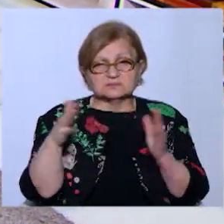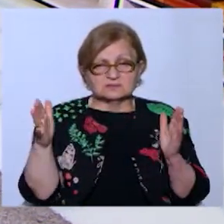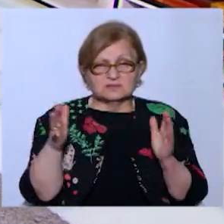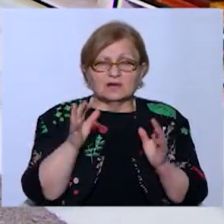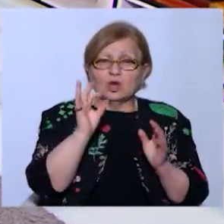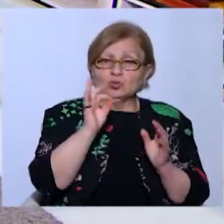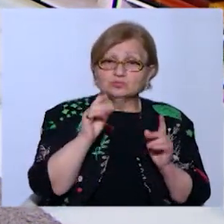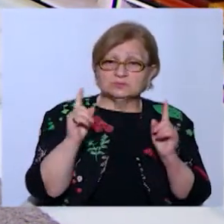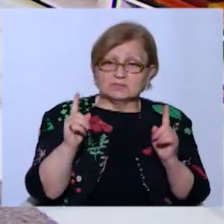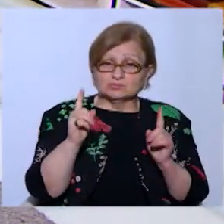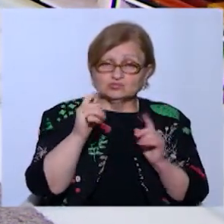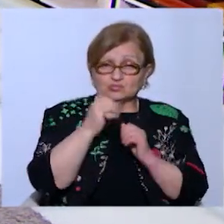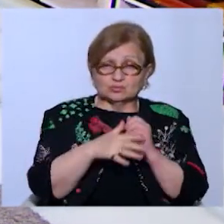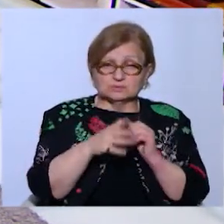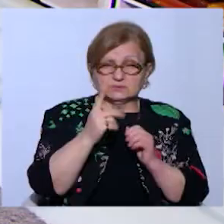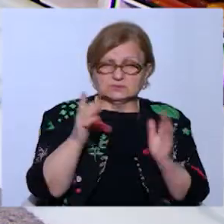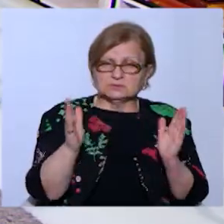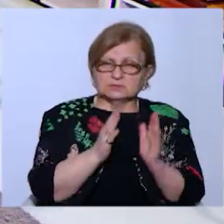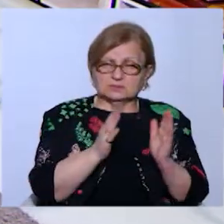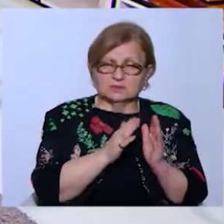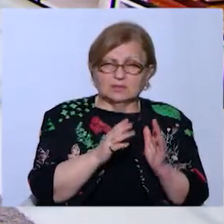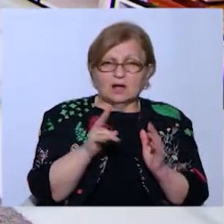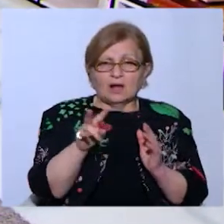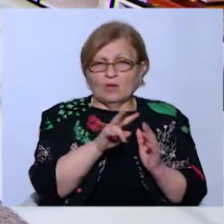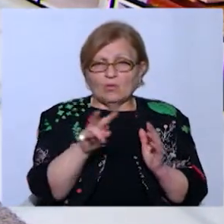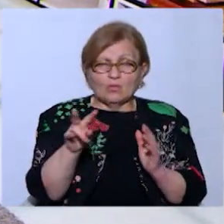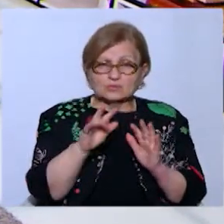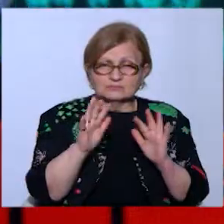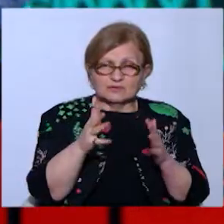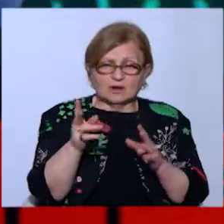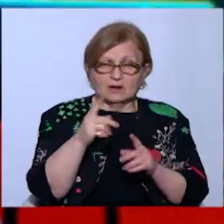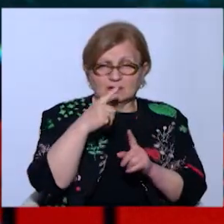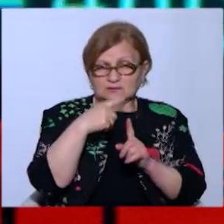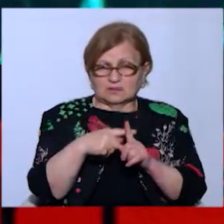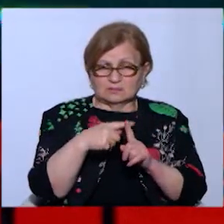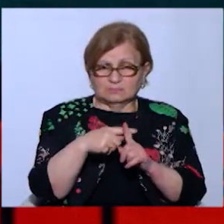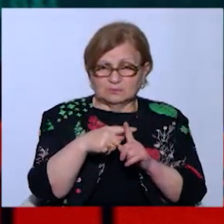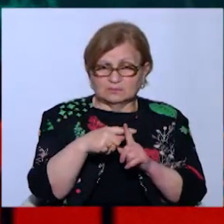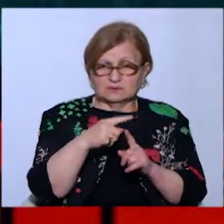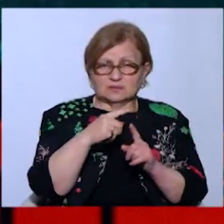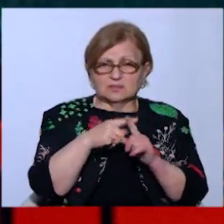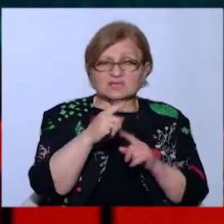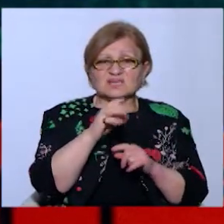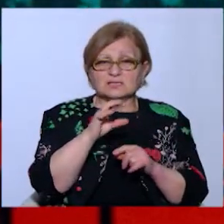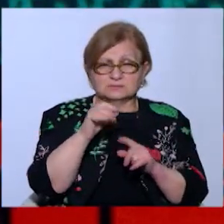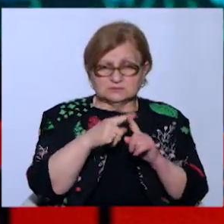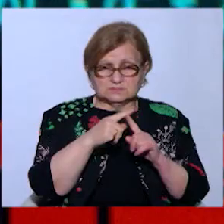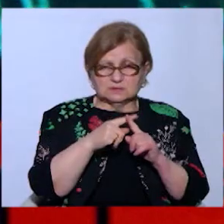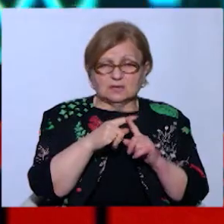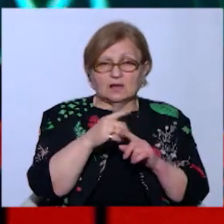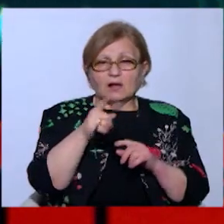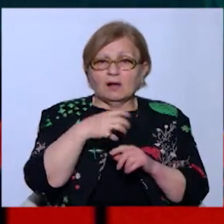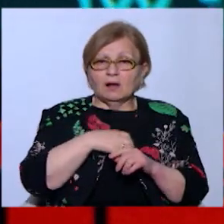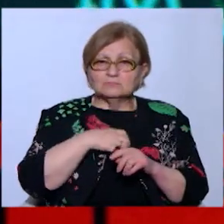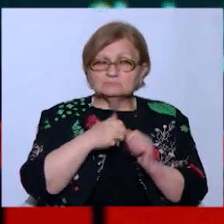100-ის კლებადი ფუნქცია. განსაზღვრის არის აქ ორივე შემთხვევაში არის მხოლოდ დადებითი x-ები, დადებითი არგუმენტები, ხოლო